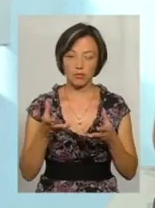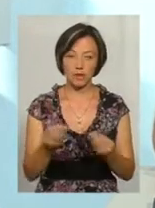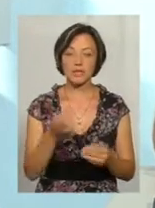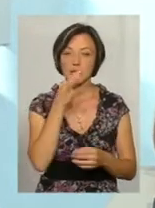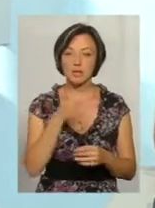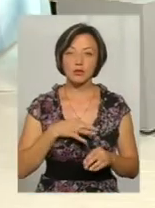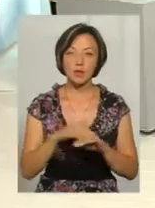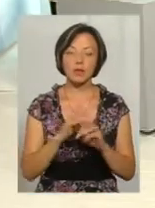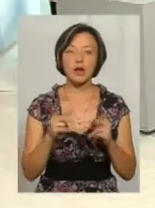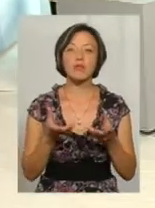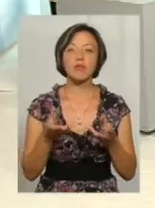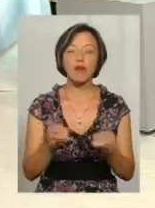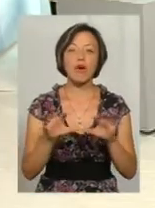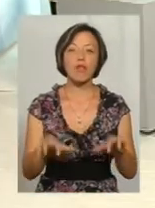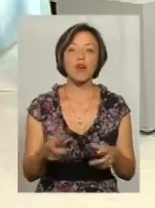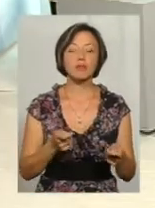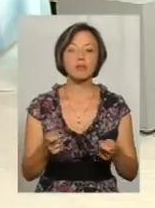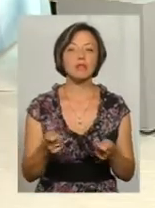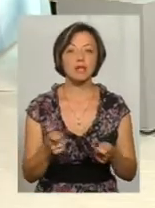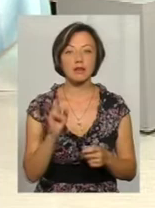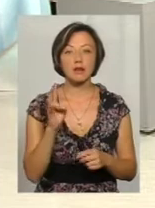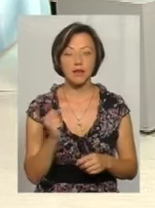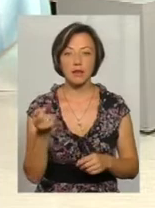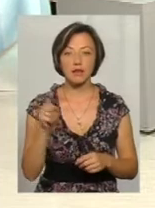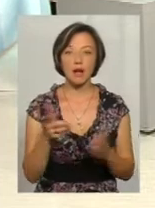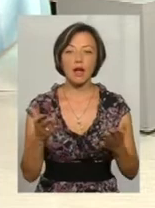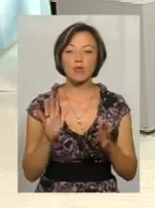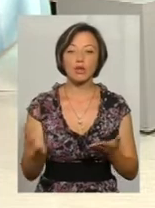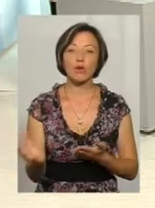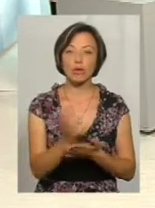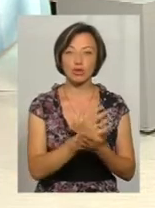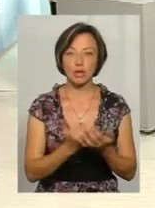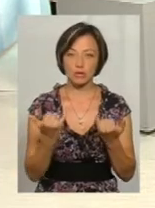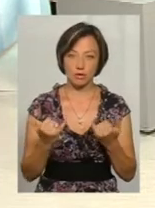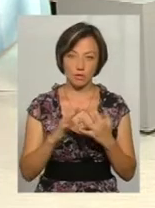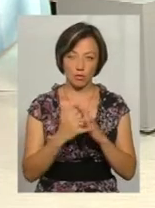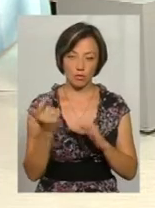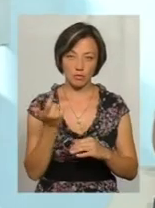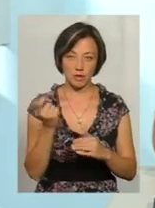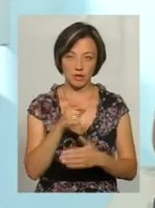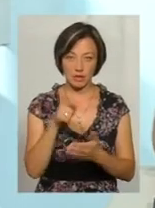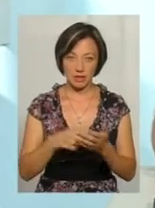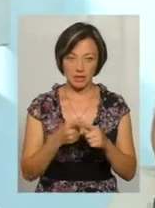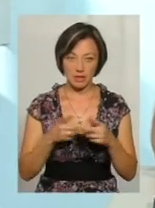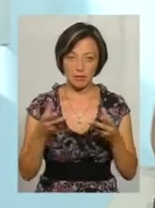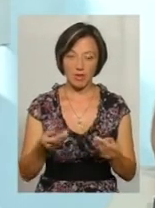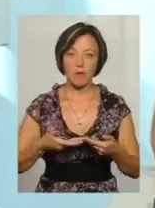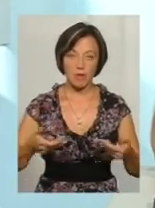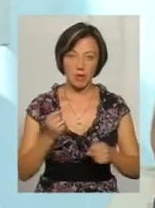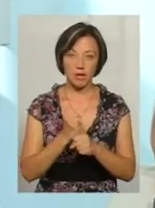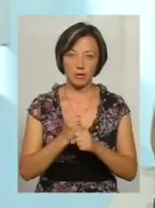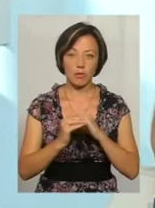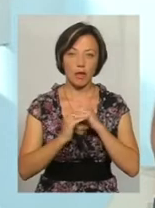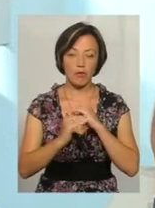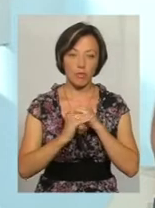ласка, як впливає голова обласної державної адміністрації на те, який буде урожай сьогодні в сільському господарстві? На це впливаємо ми, які працюємо на